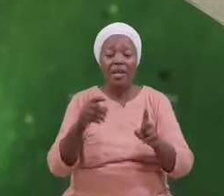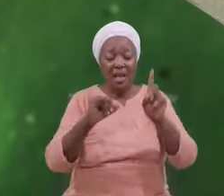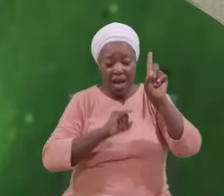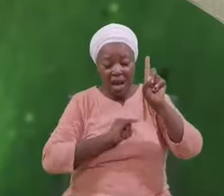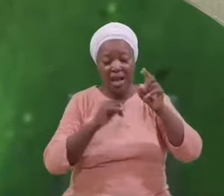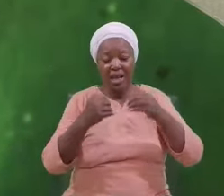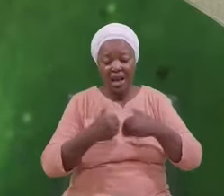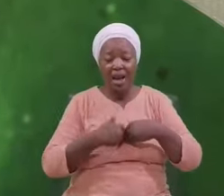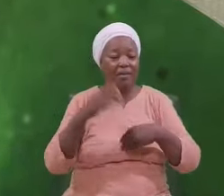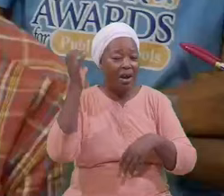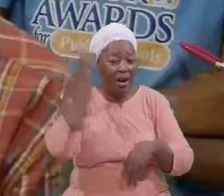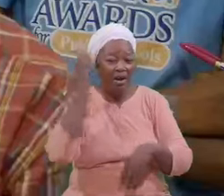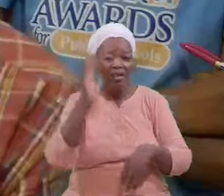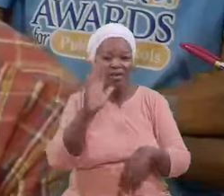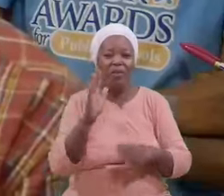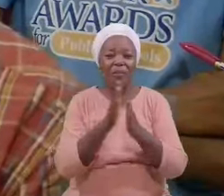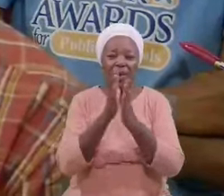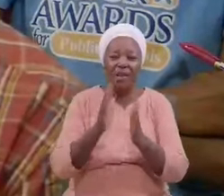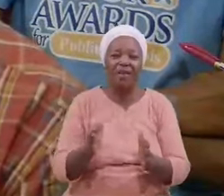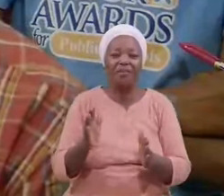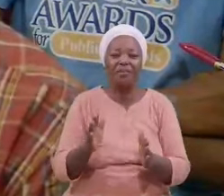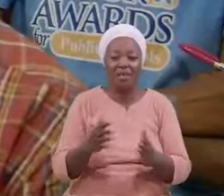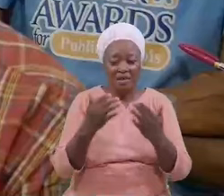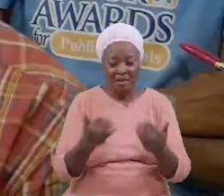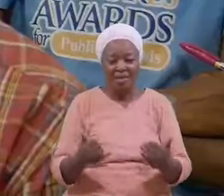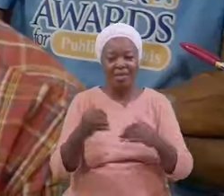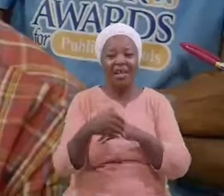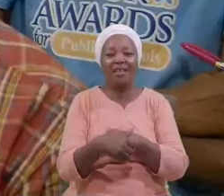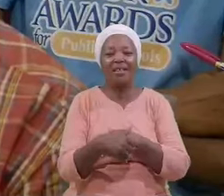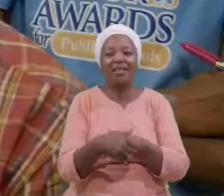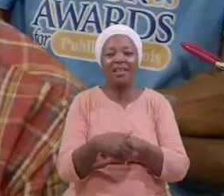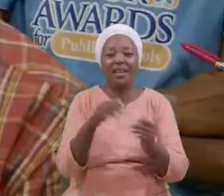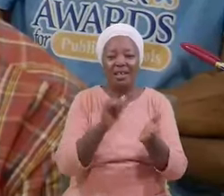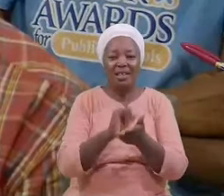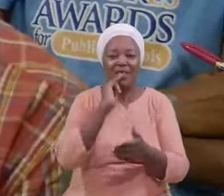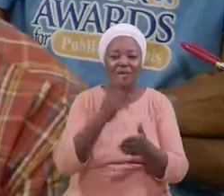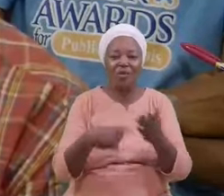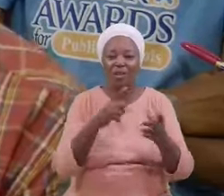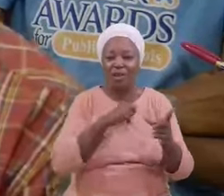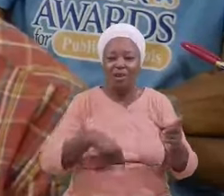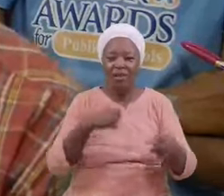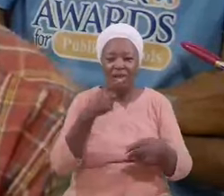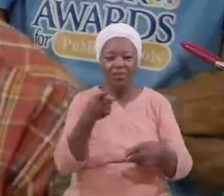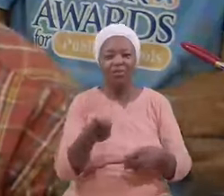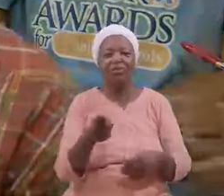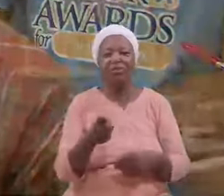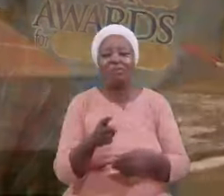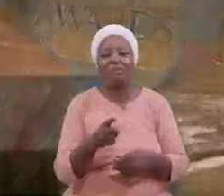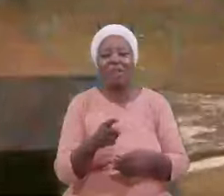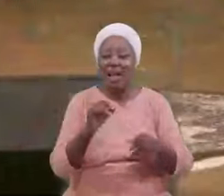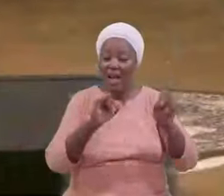ta prière. Ce soir, c'est ce que Dieu vous dit. J'ai entendu